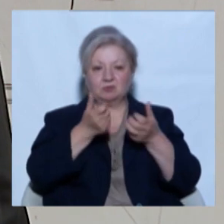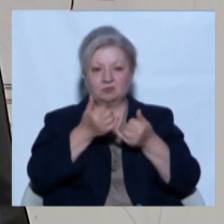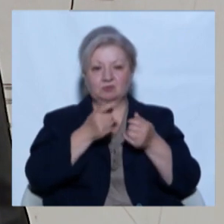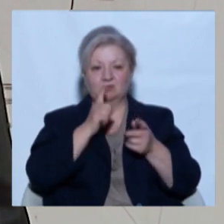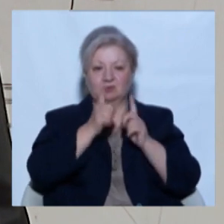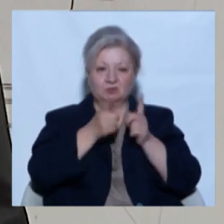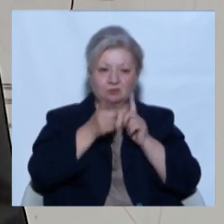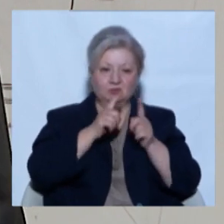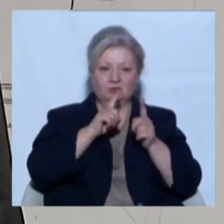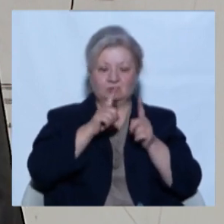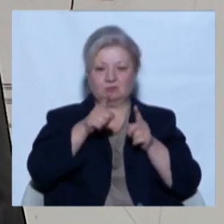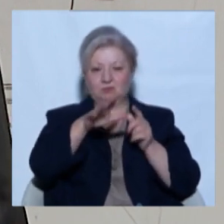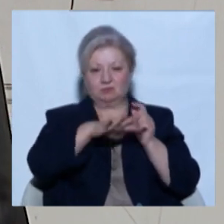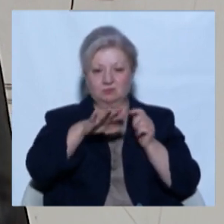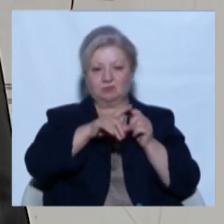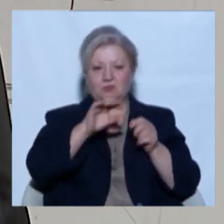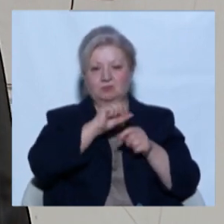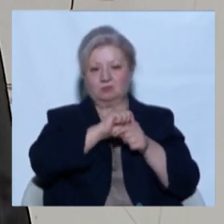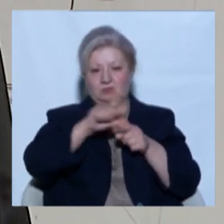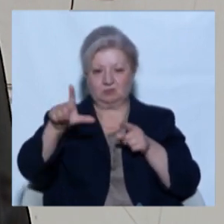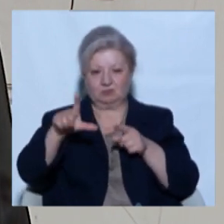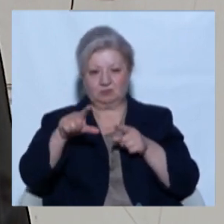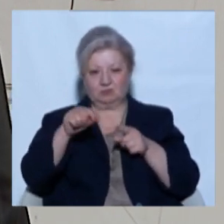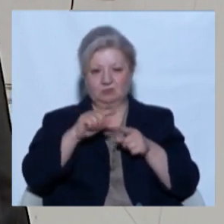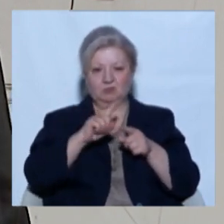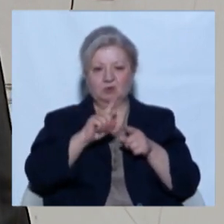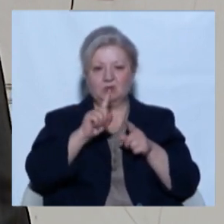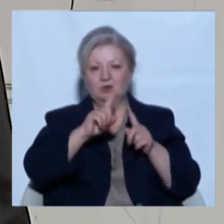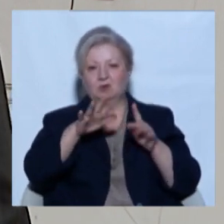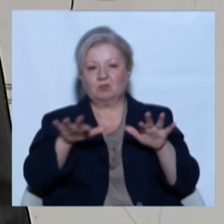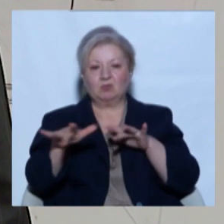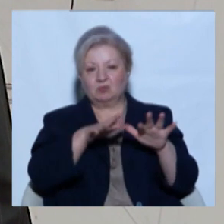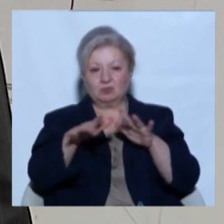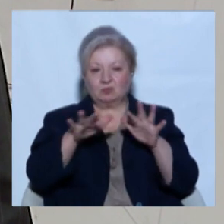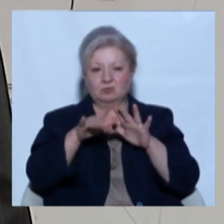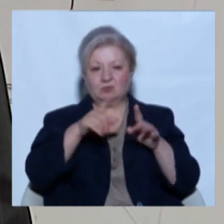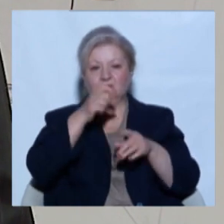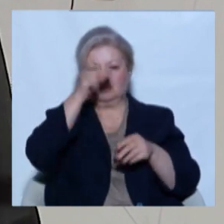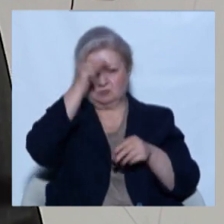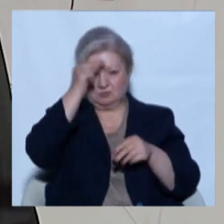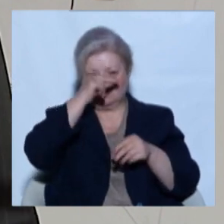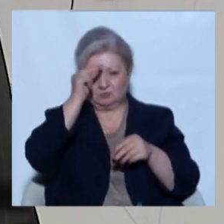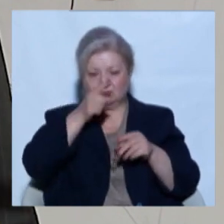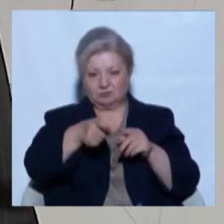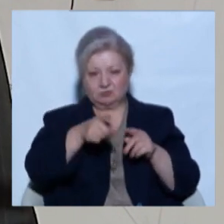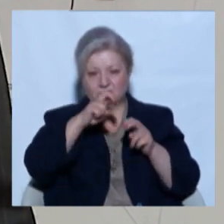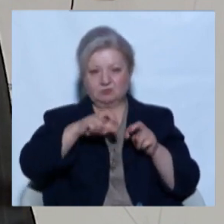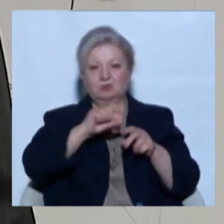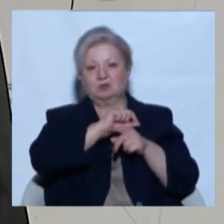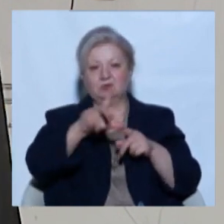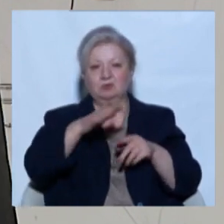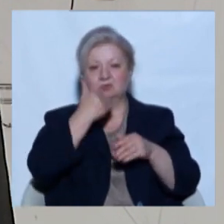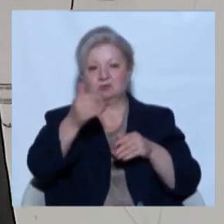რეალური ობიექტის აჩქარება. რეალური ობიექტის მოძრაობა შეგვესწავლა და მისი აჩქარება